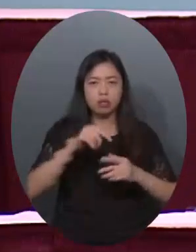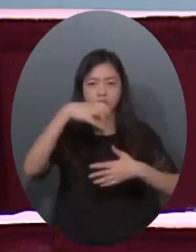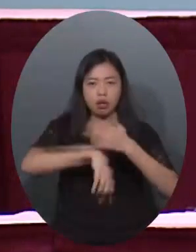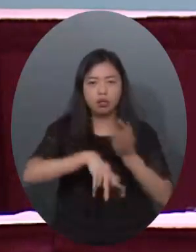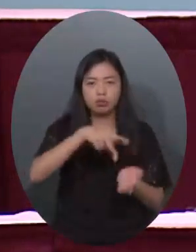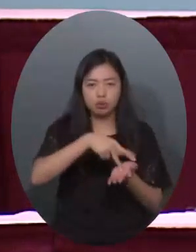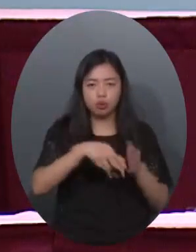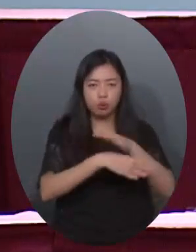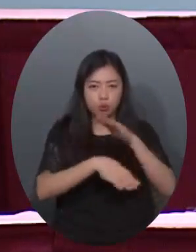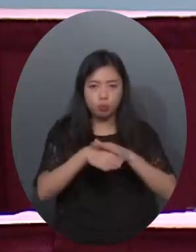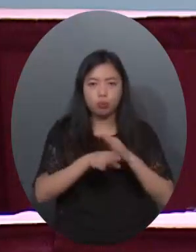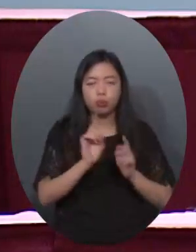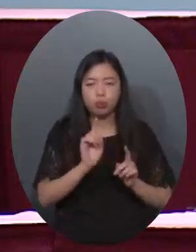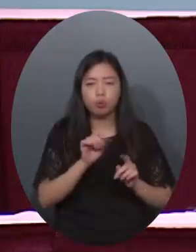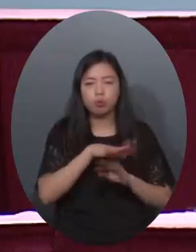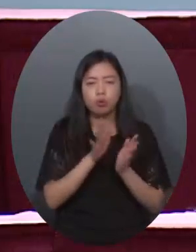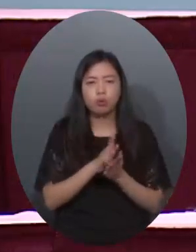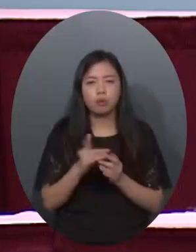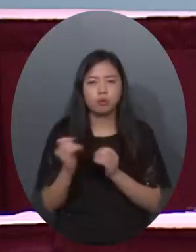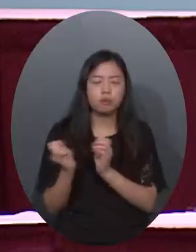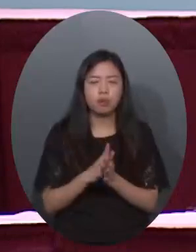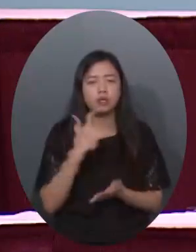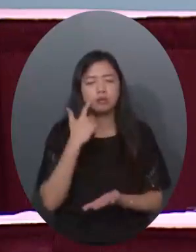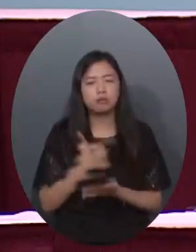至租金收入產生重大影響。